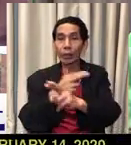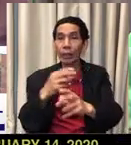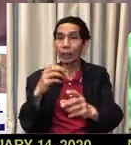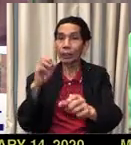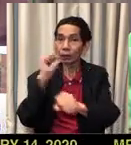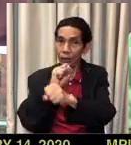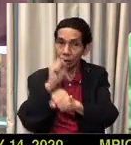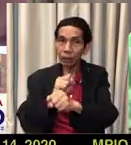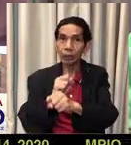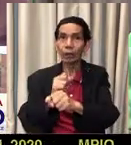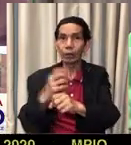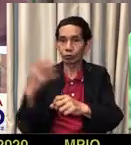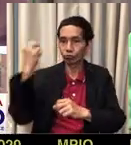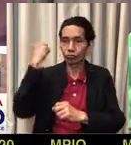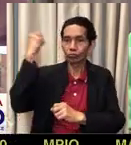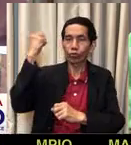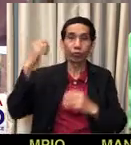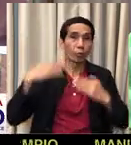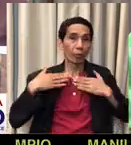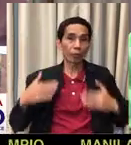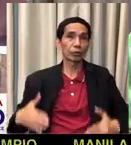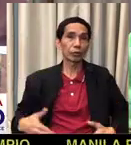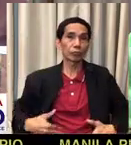So ang tanging puhunan niya yung lakas ng pangangatawan.